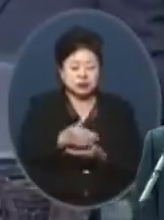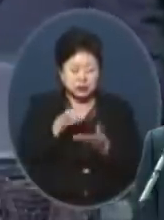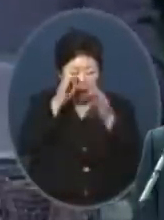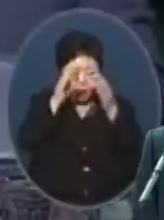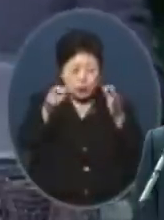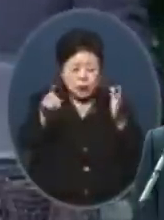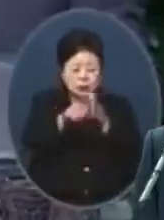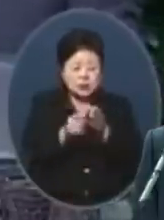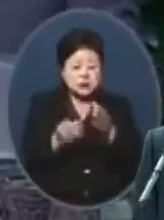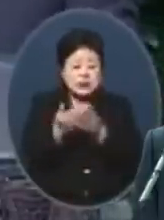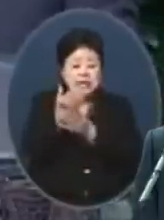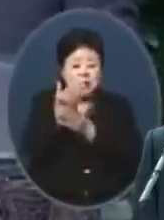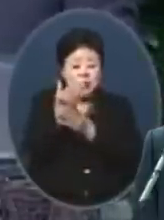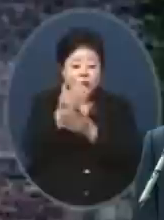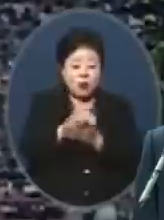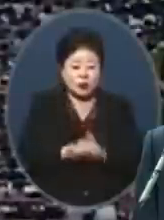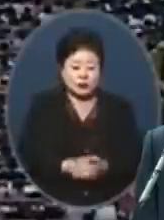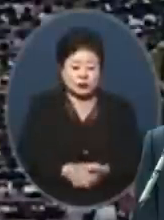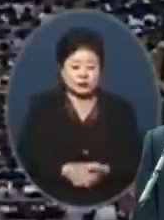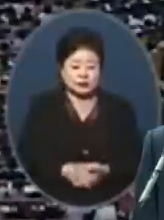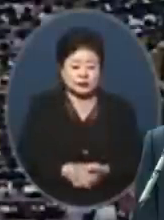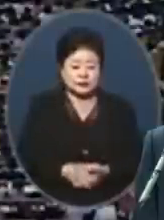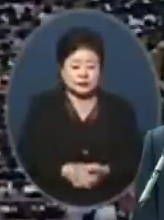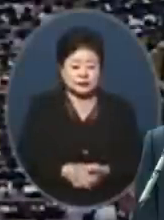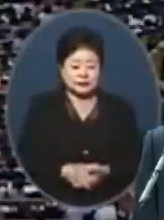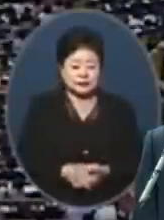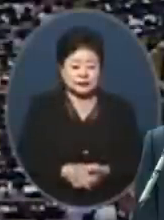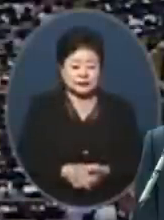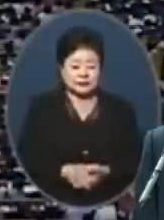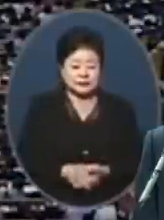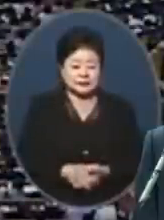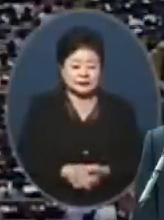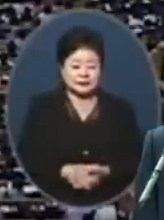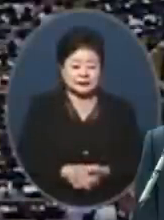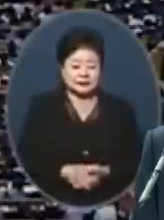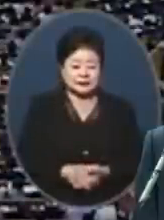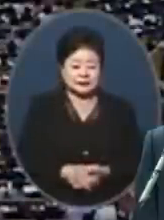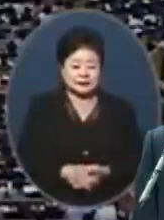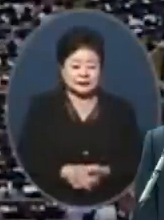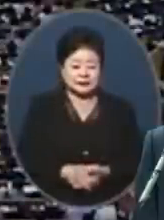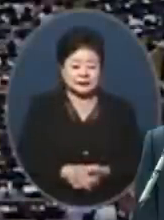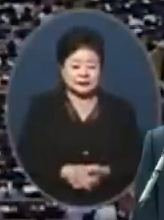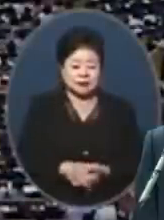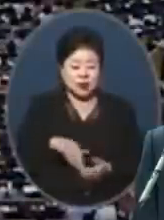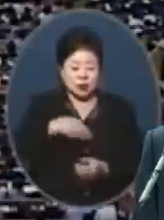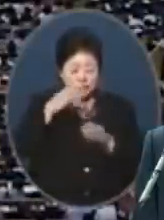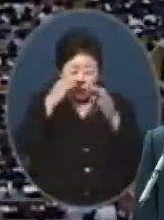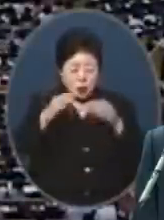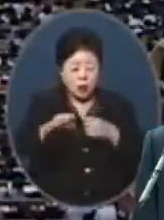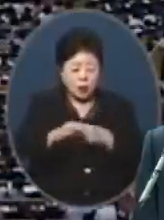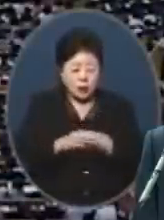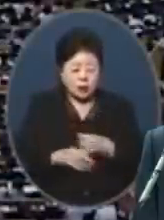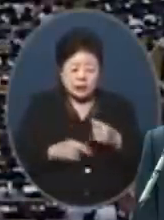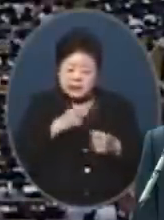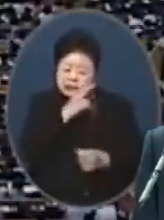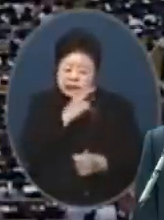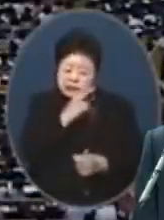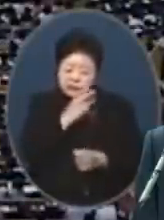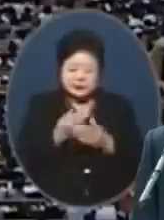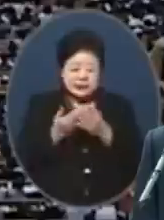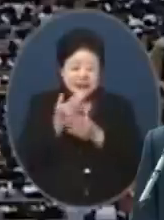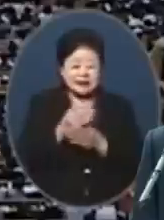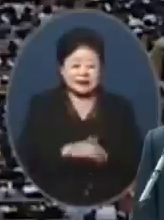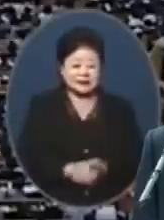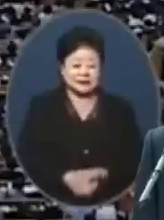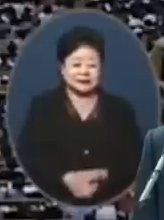바라보면 믿음이 생기고 When you look at Jesus, then you will create, you'll have faith. 환경을 바라보면 의심이 생기는 것입니다. So